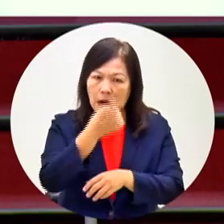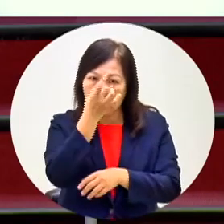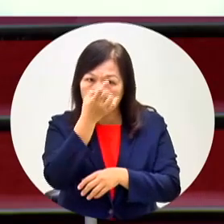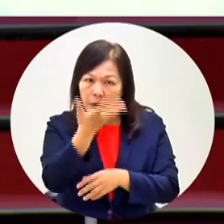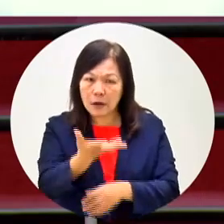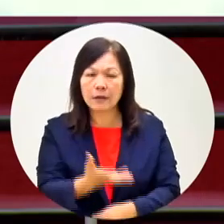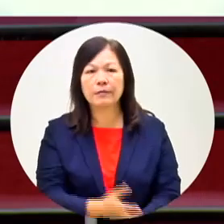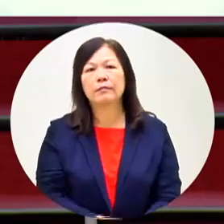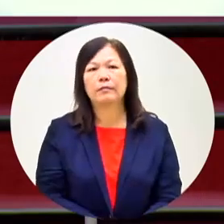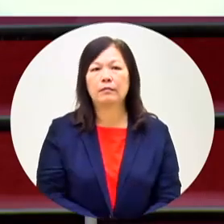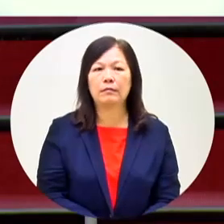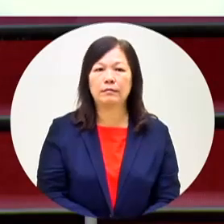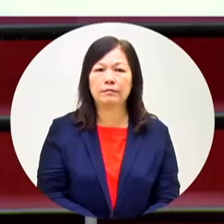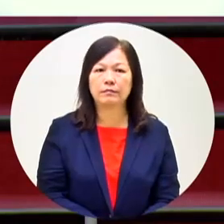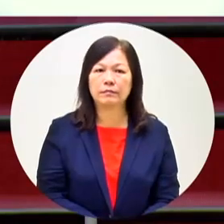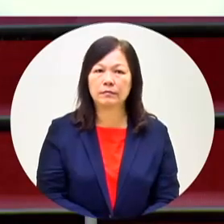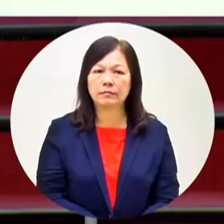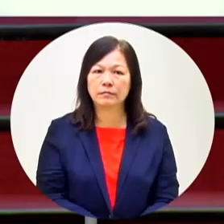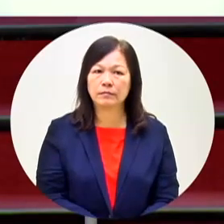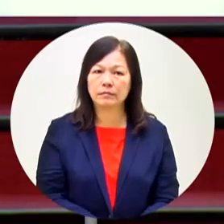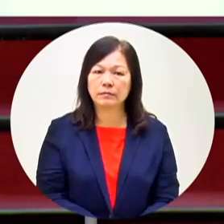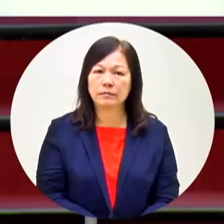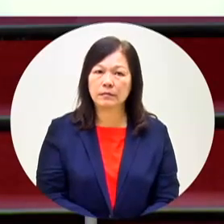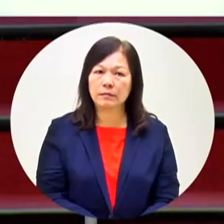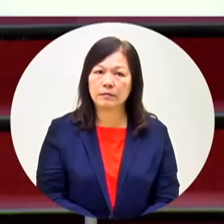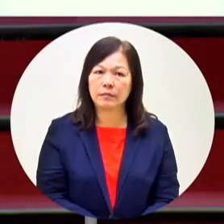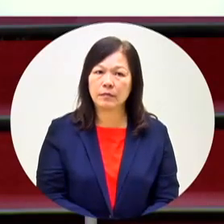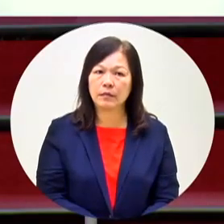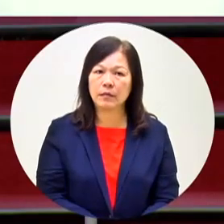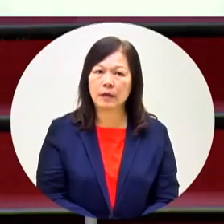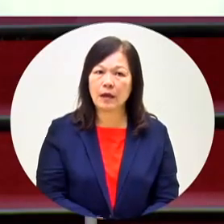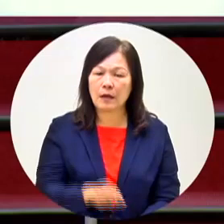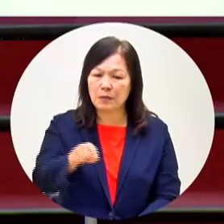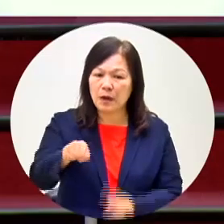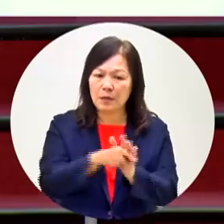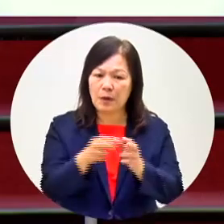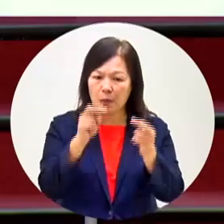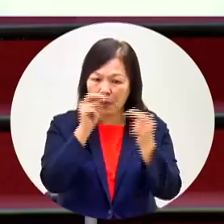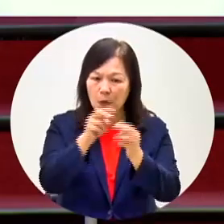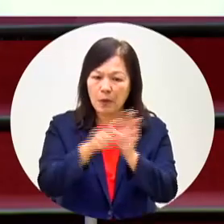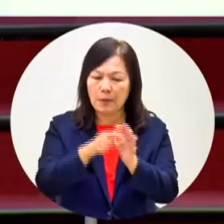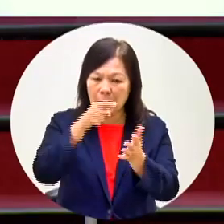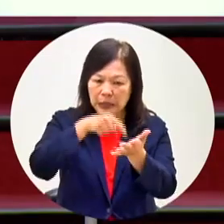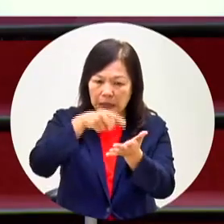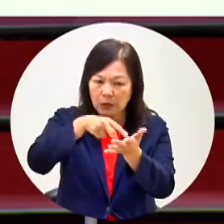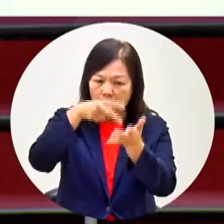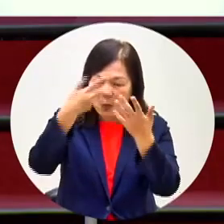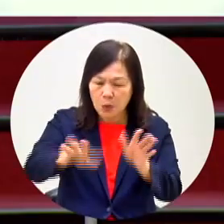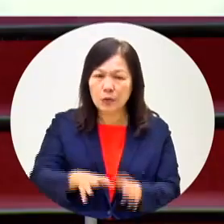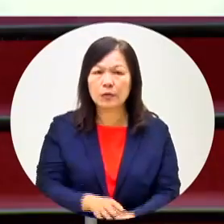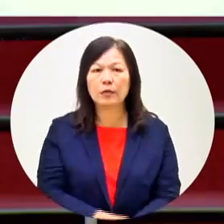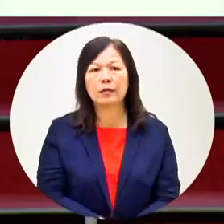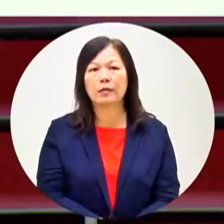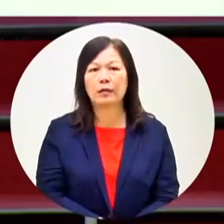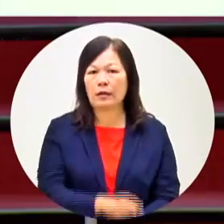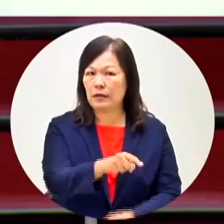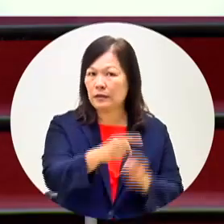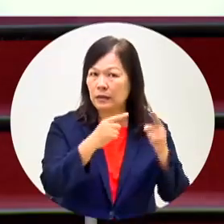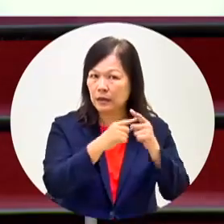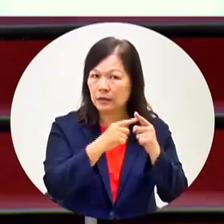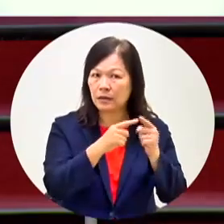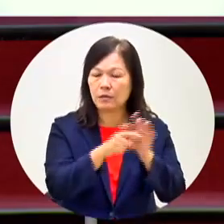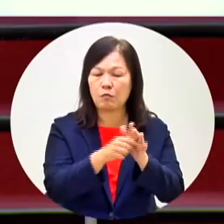伊甲你做伙见你面120道，甚至这个人伫外口餐